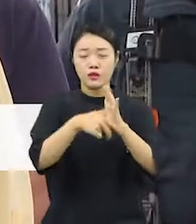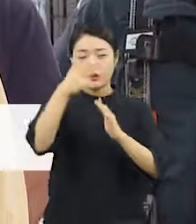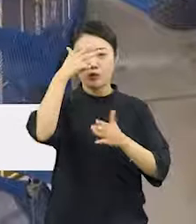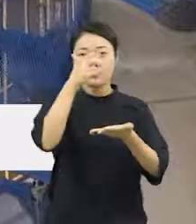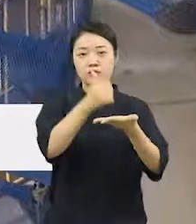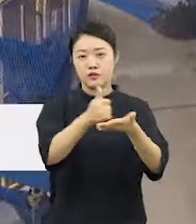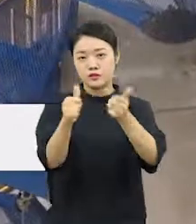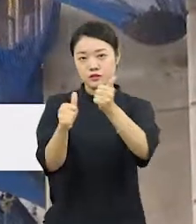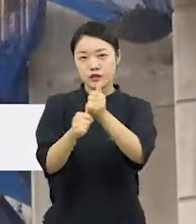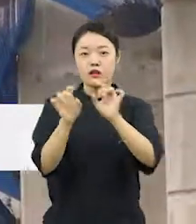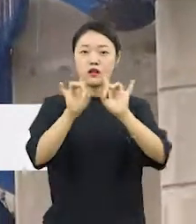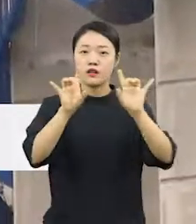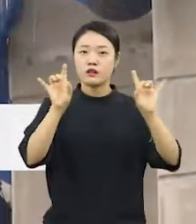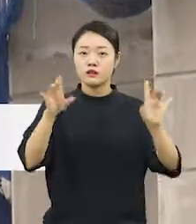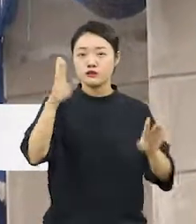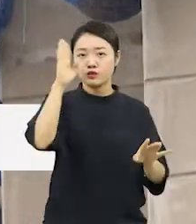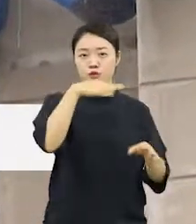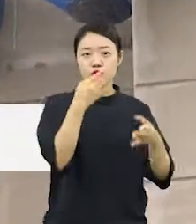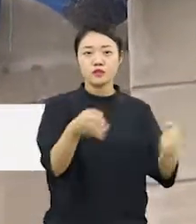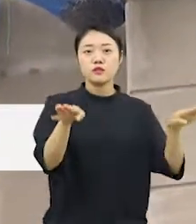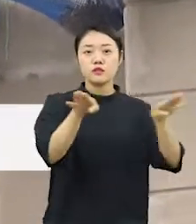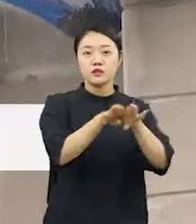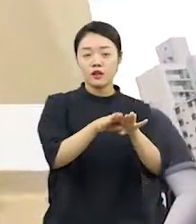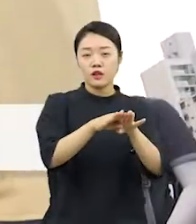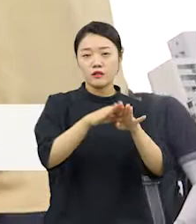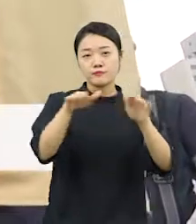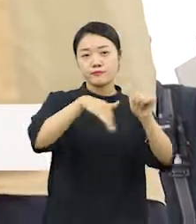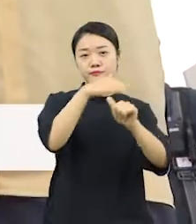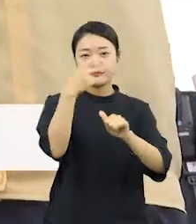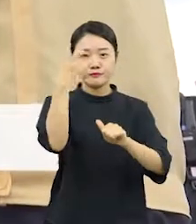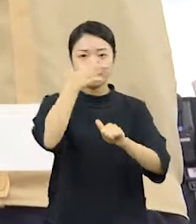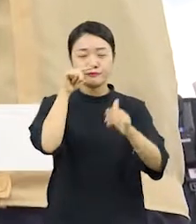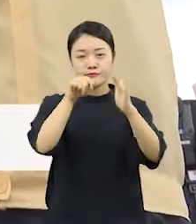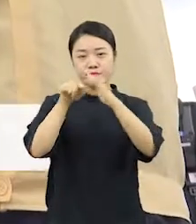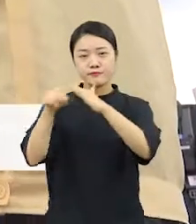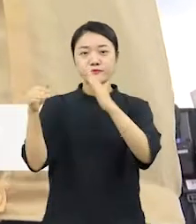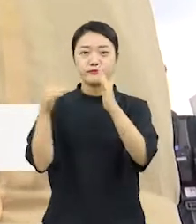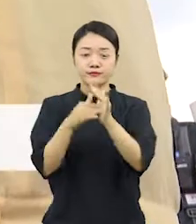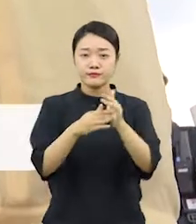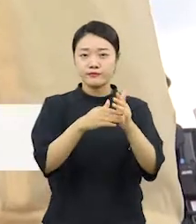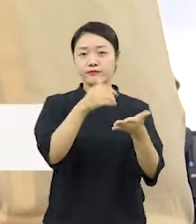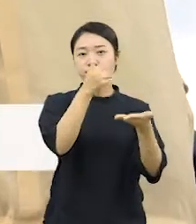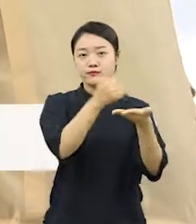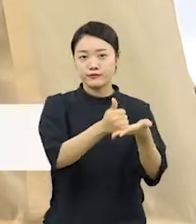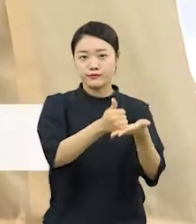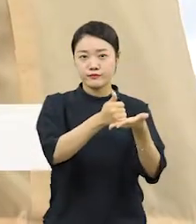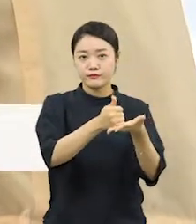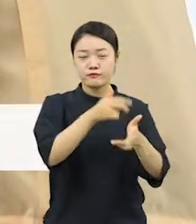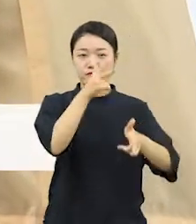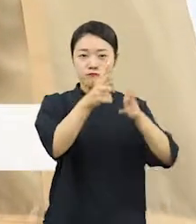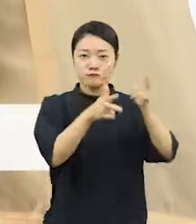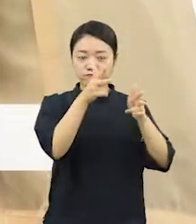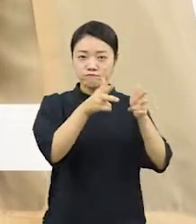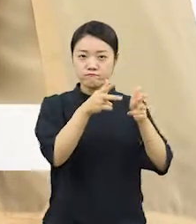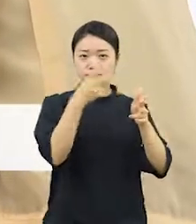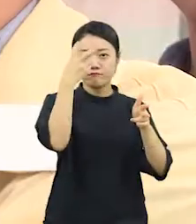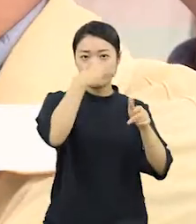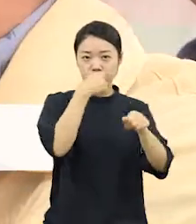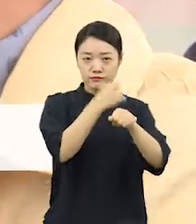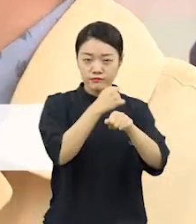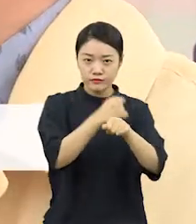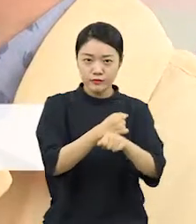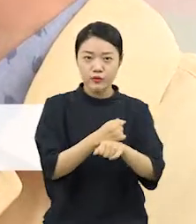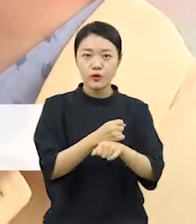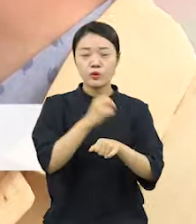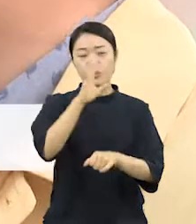구청장과 부구청장이 각각 취약시설 현장 점검에 나섰습니다. 구청장은 부계 인후 재개발 건축 공사장 등을